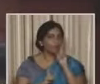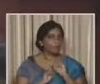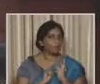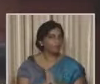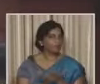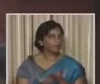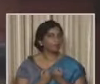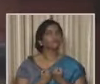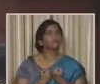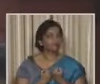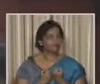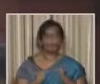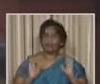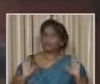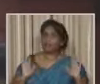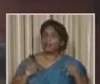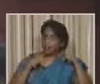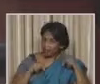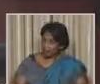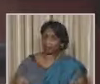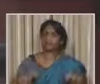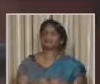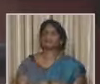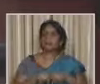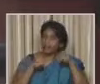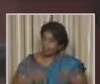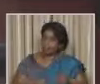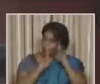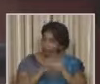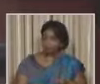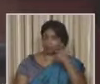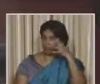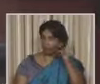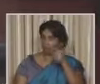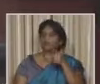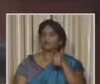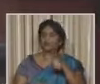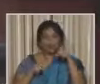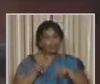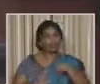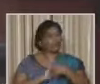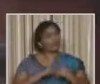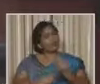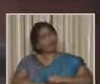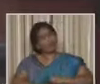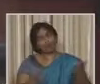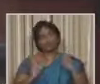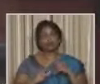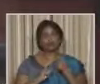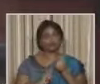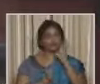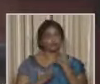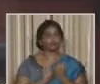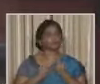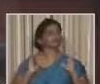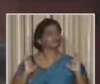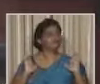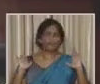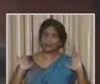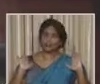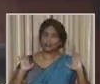மக்களுக்கு குண்டுகள் வெடிக்கட்டும், ஆனால் ரணிலுக்கு பிரதமர் பதவிதான் தேவை. இன்றும் அவர் அப்படித்தான். ஞாபகத்தில்